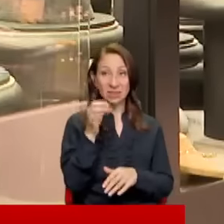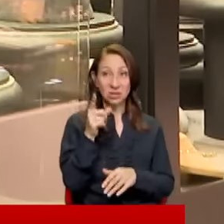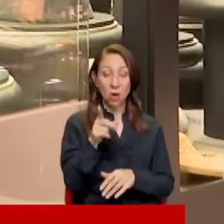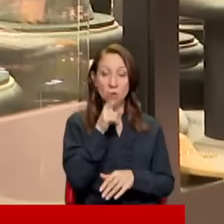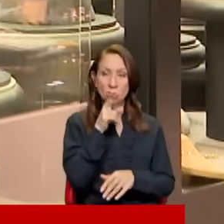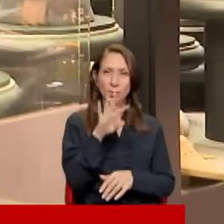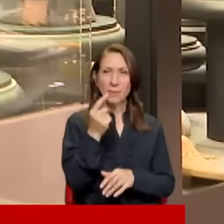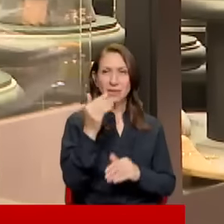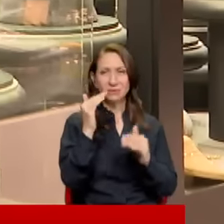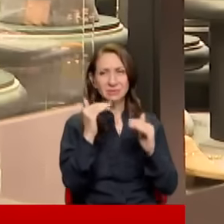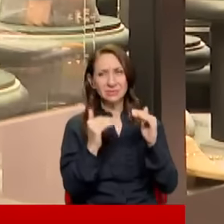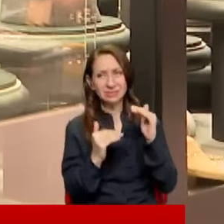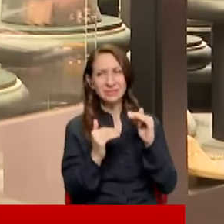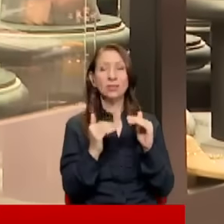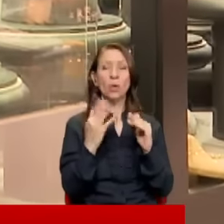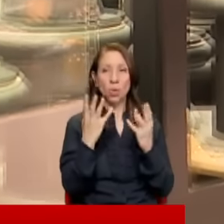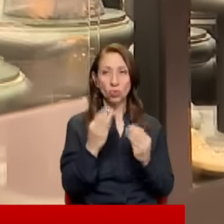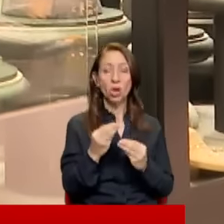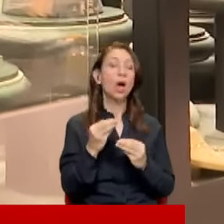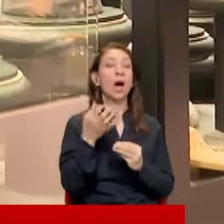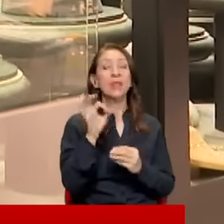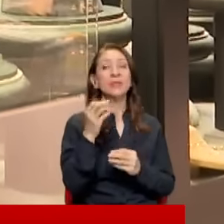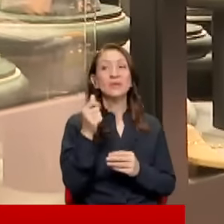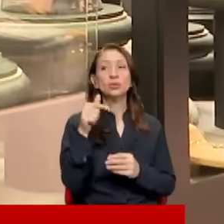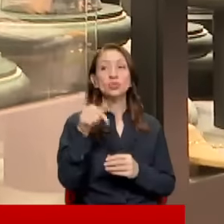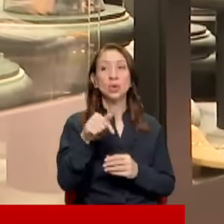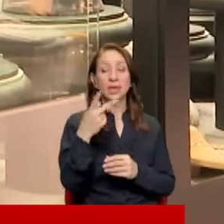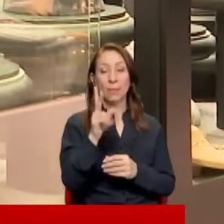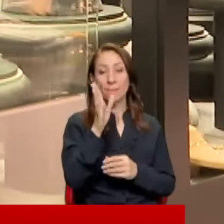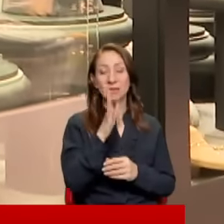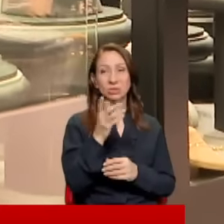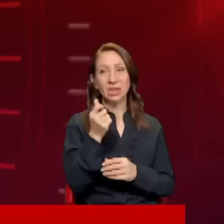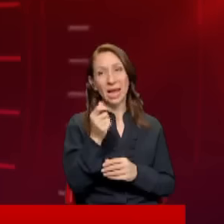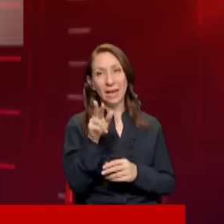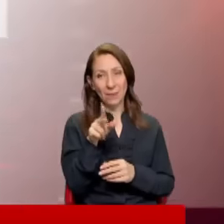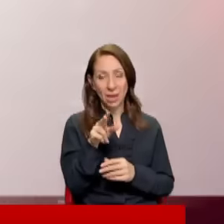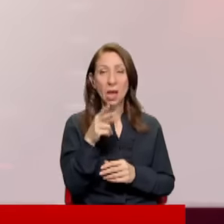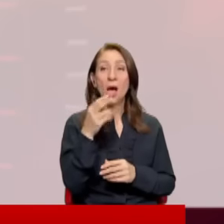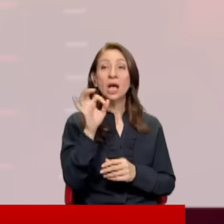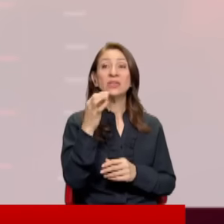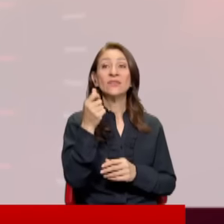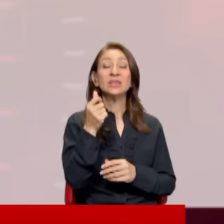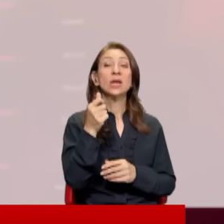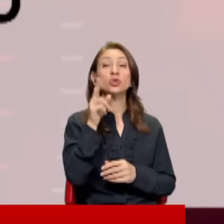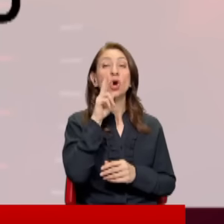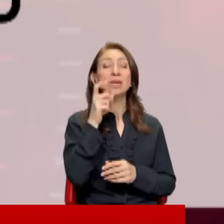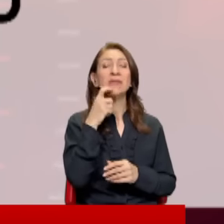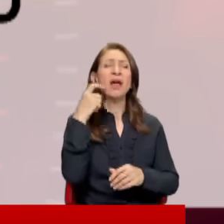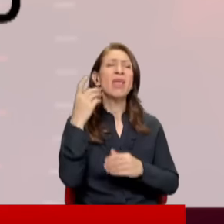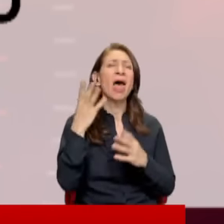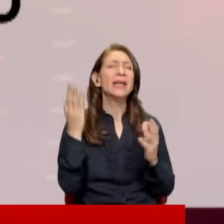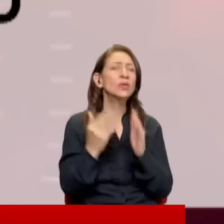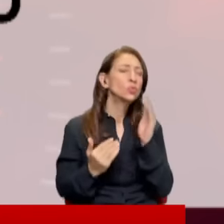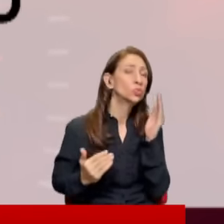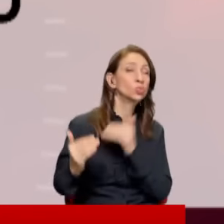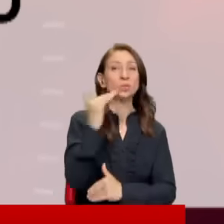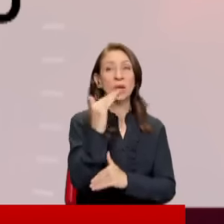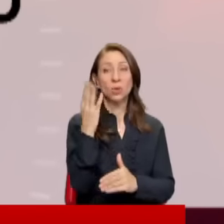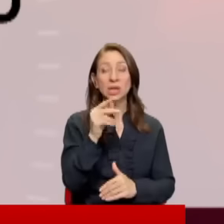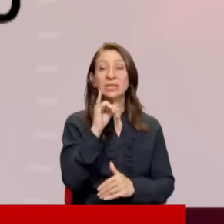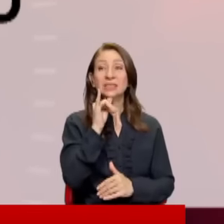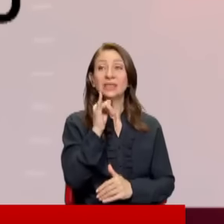öğleden sonra biraz fiyatlar biraz gevşeme oldu altın fiyatı şu anda 2500 civarında altın fiyatı son yılların en yüksek seviyesine